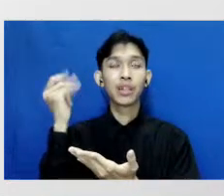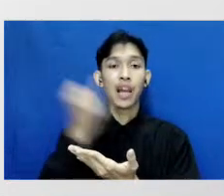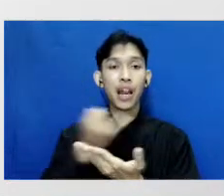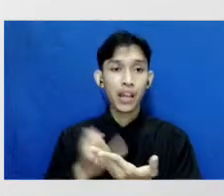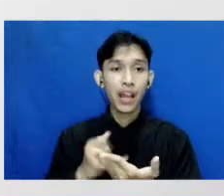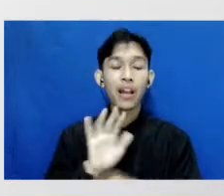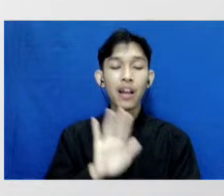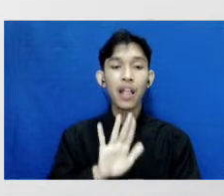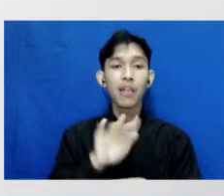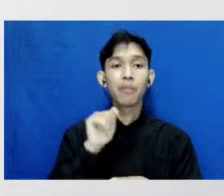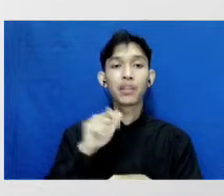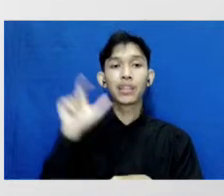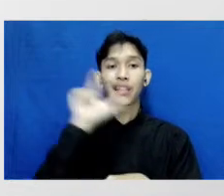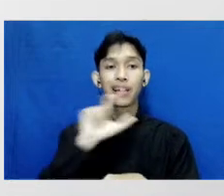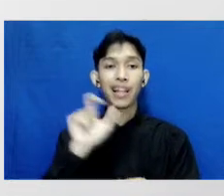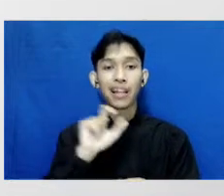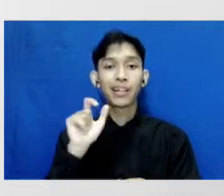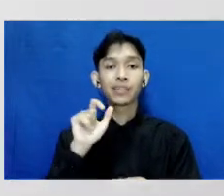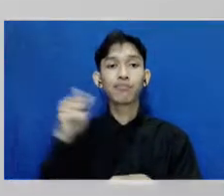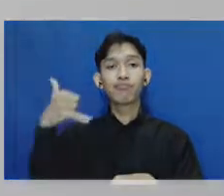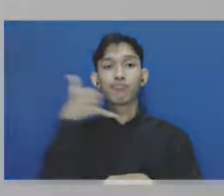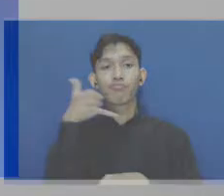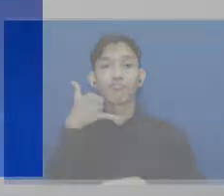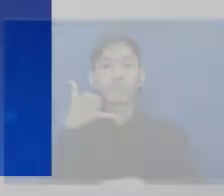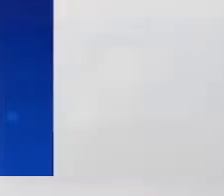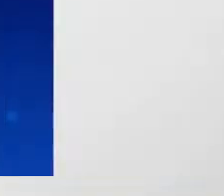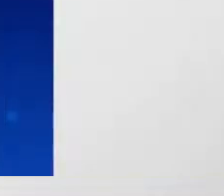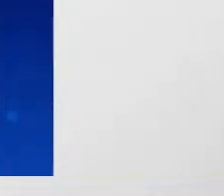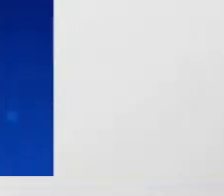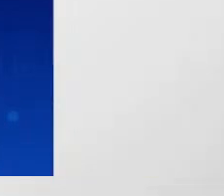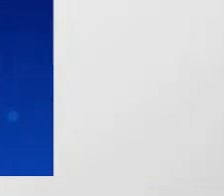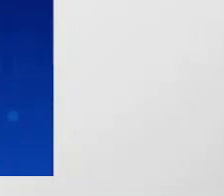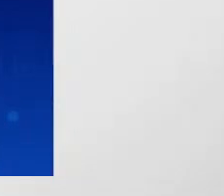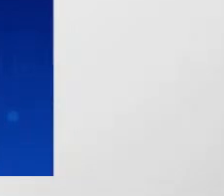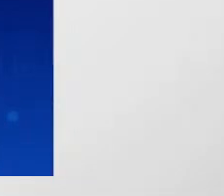untuk bisa menggali informasi dan cerita-cerita menarik yang bisa